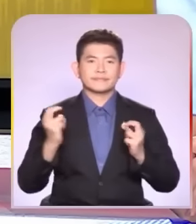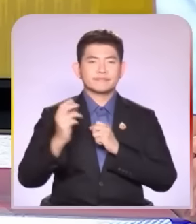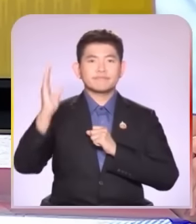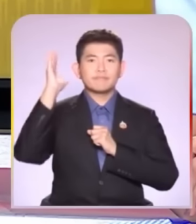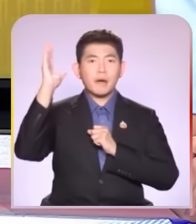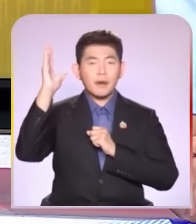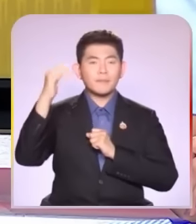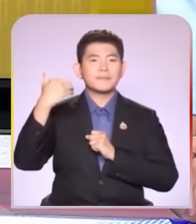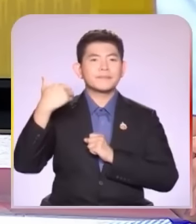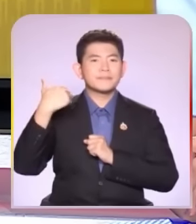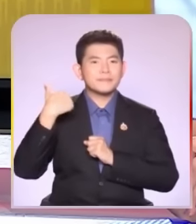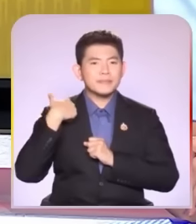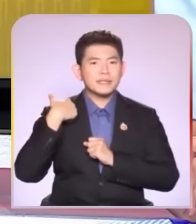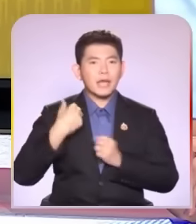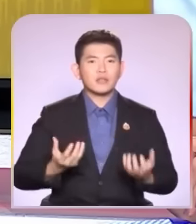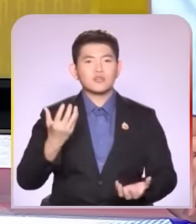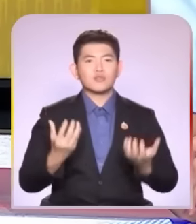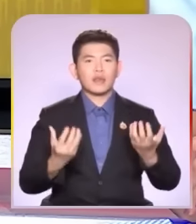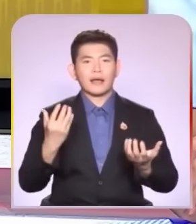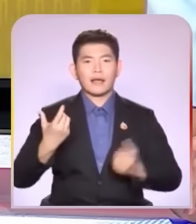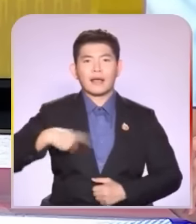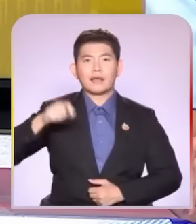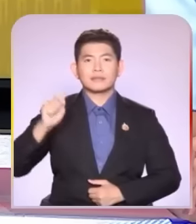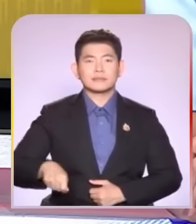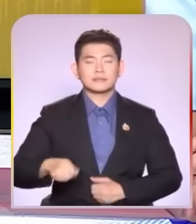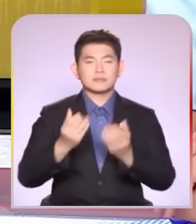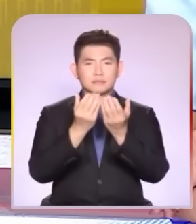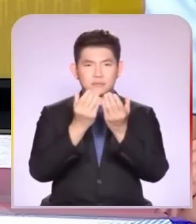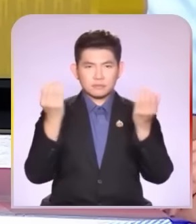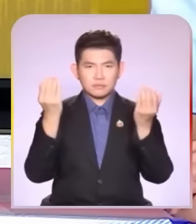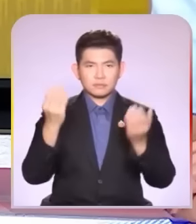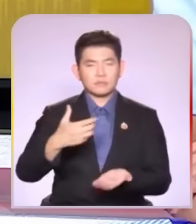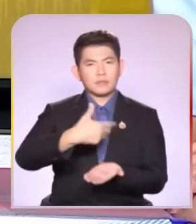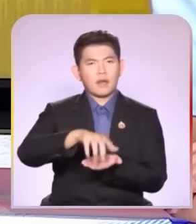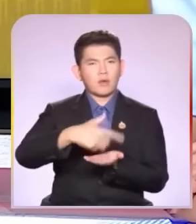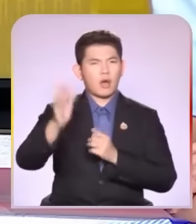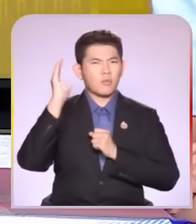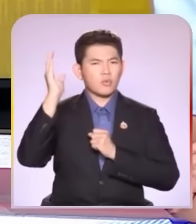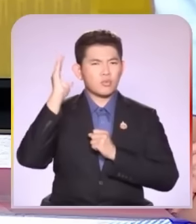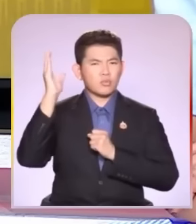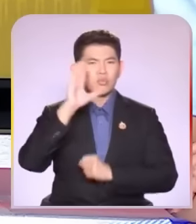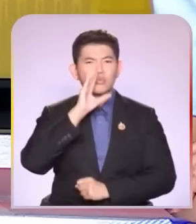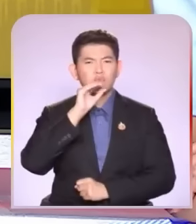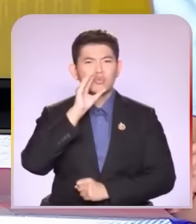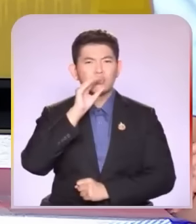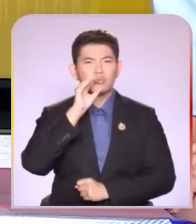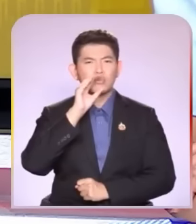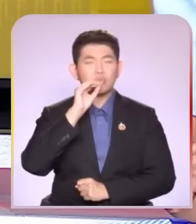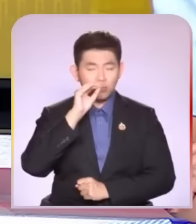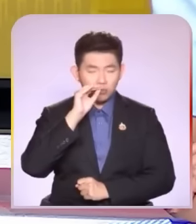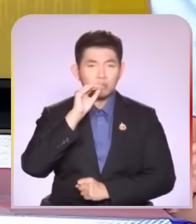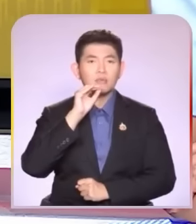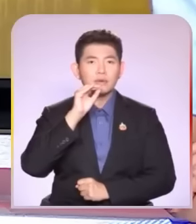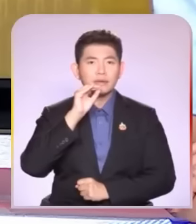มีตุลาการศาลรัฐธรรมนูญท่านหนึ่งนะฮะได้กล่าวได้พูดนะได้บรรยายแล้วก็ได้พูดบางช่วงบางต